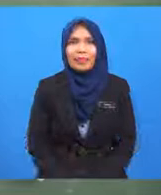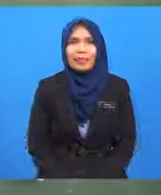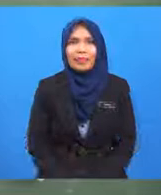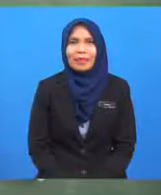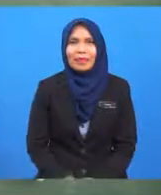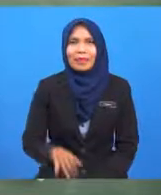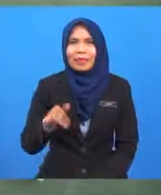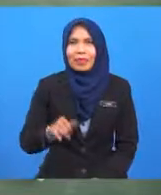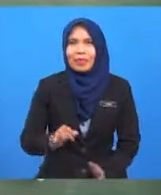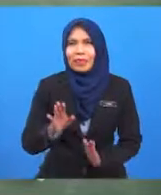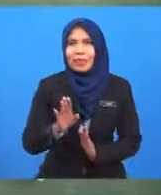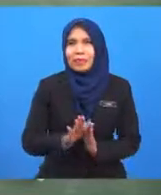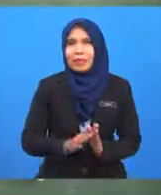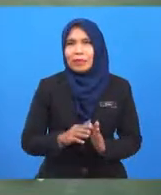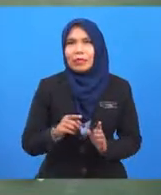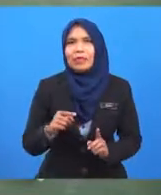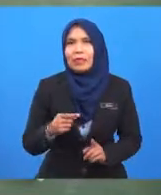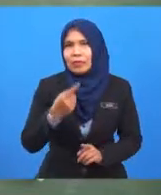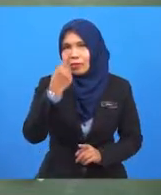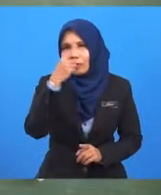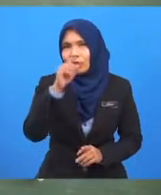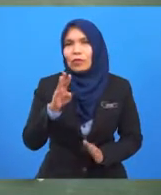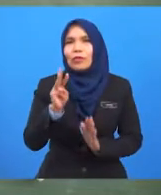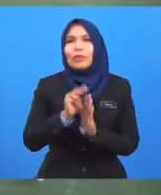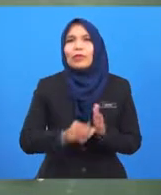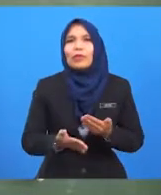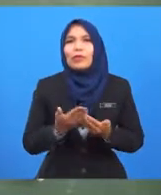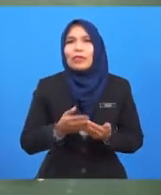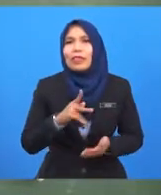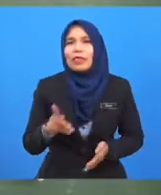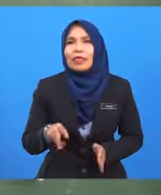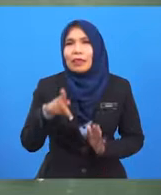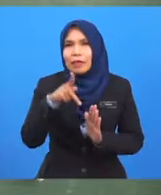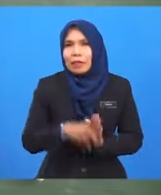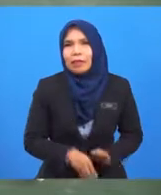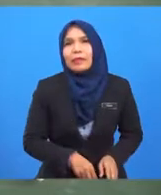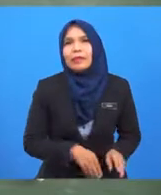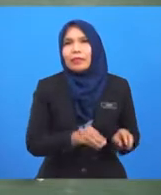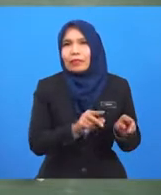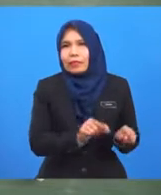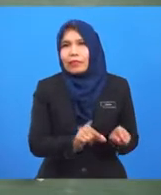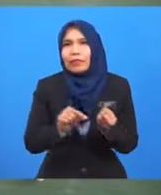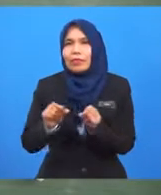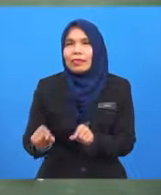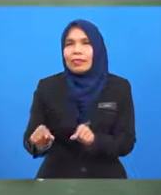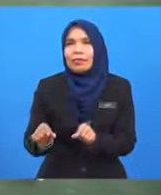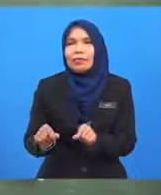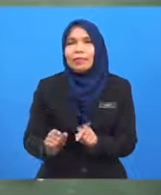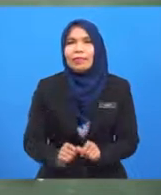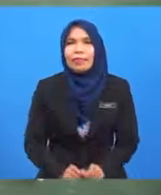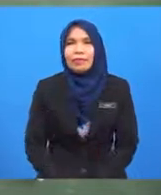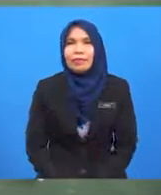yang bertujuan untuk memudahkan pergerakan dari tempat yang rendah ke tempat yang